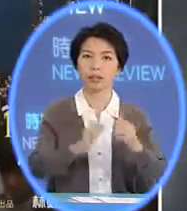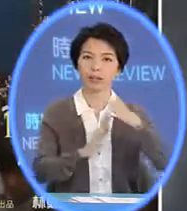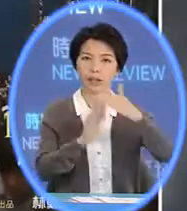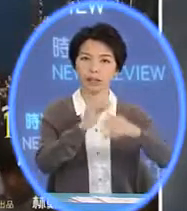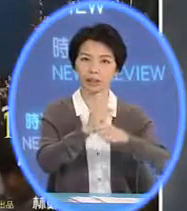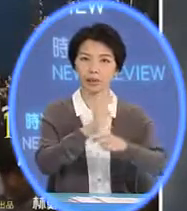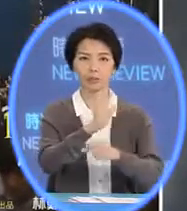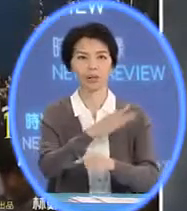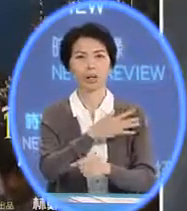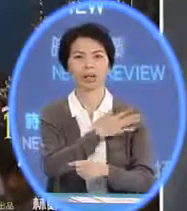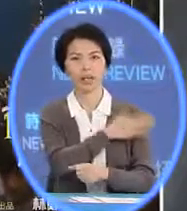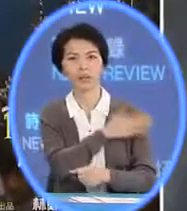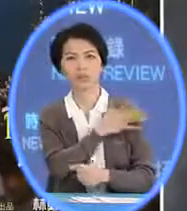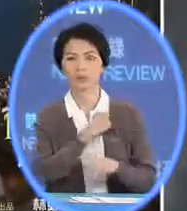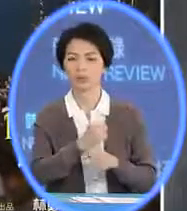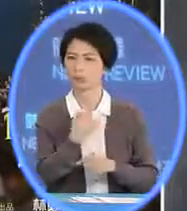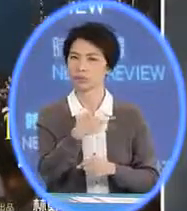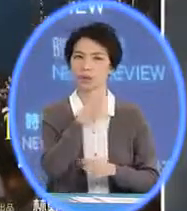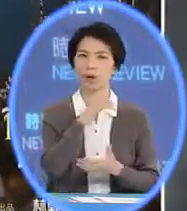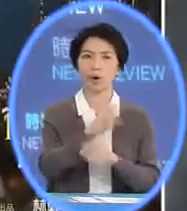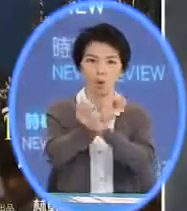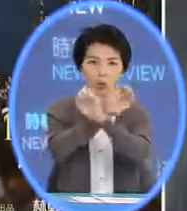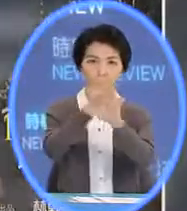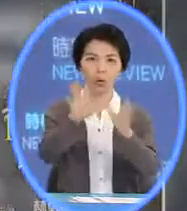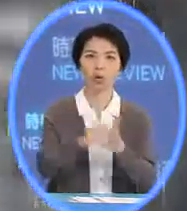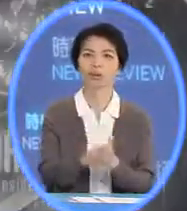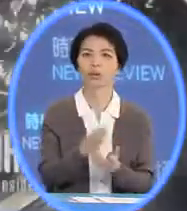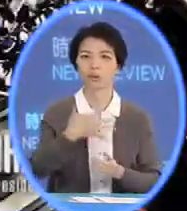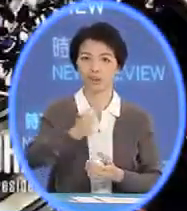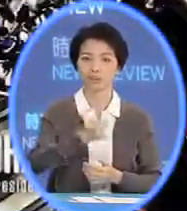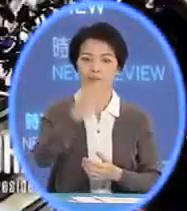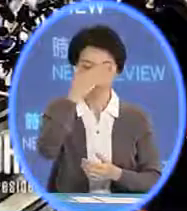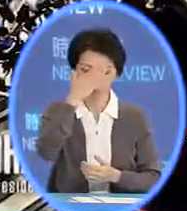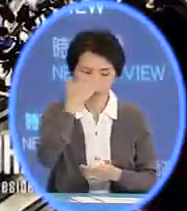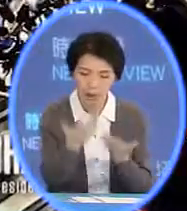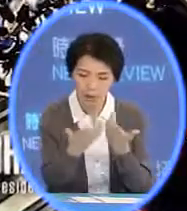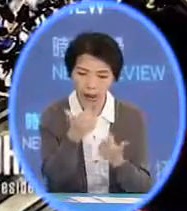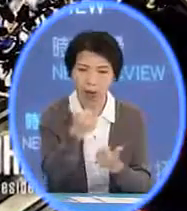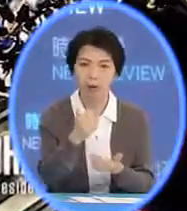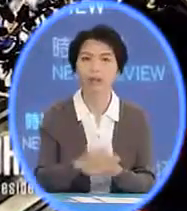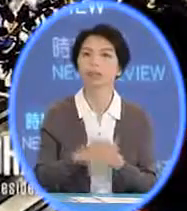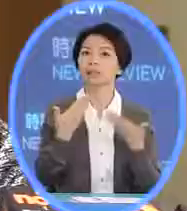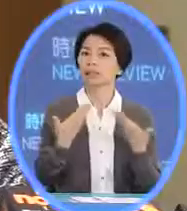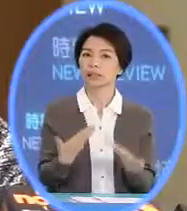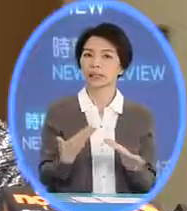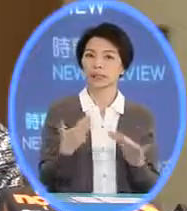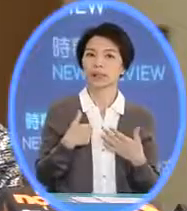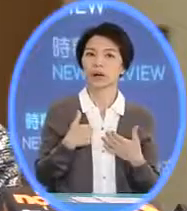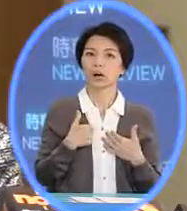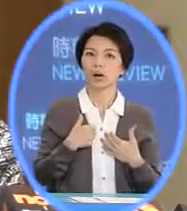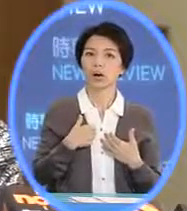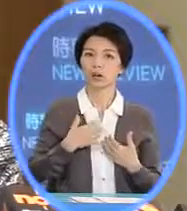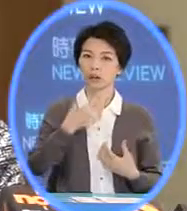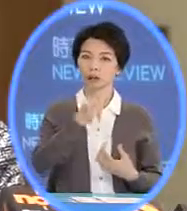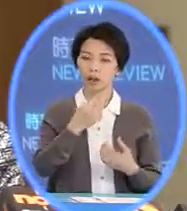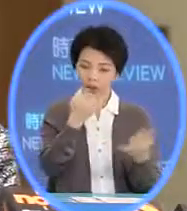不是負責任的做法，又重申呼籲僱主體諒比較有效。 在這樣的情形之下，拿特首來出